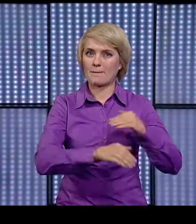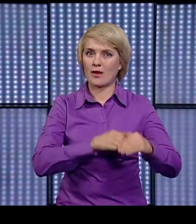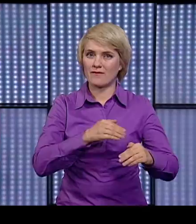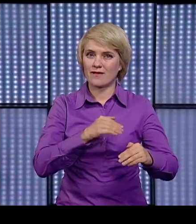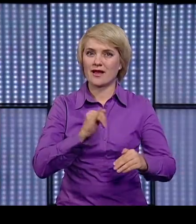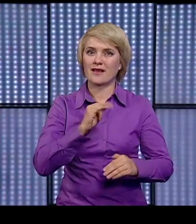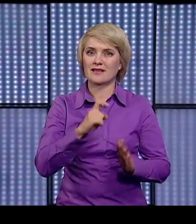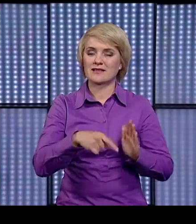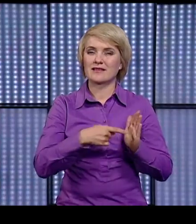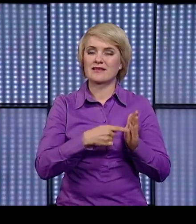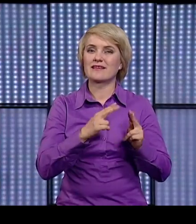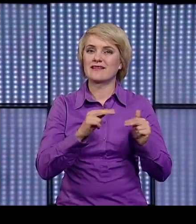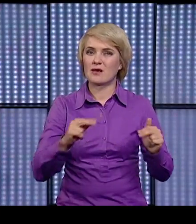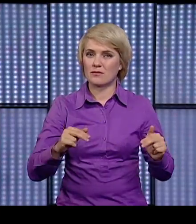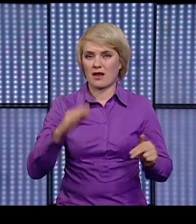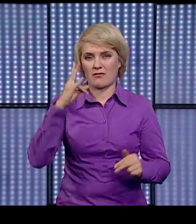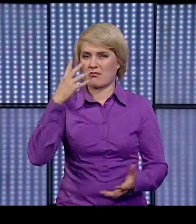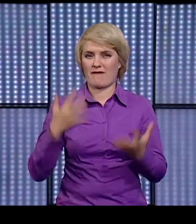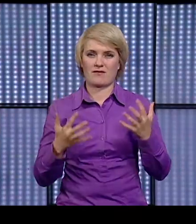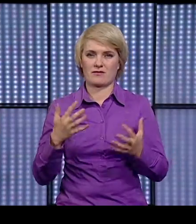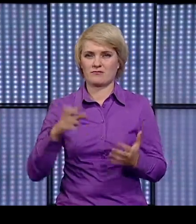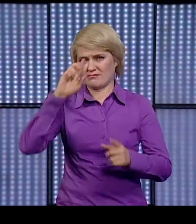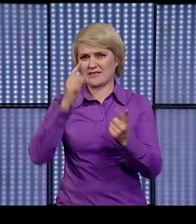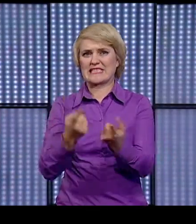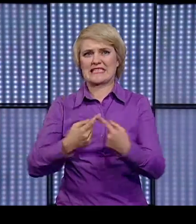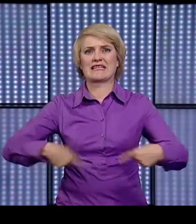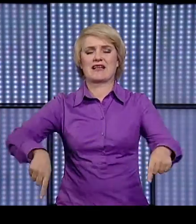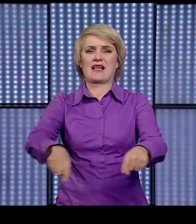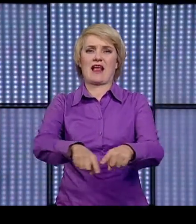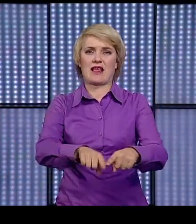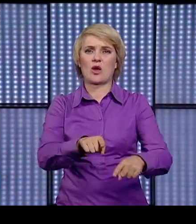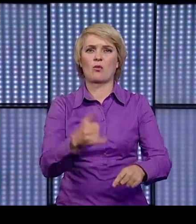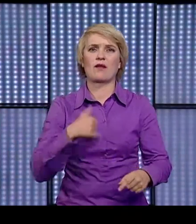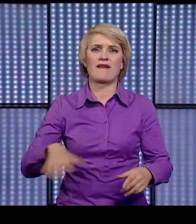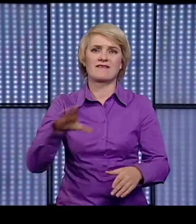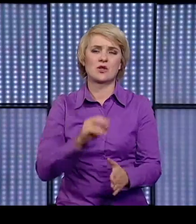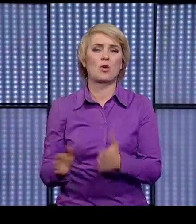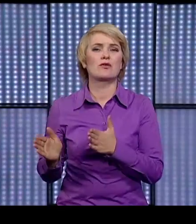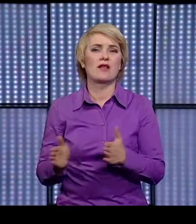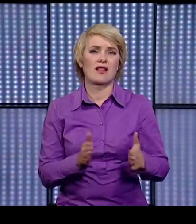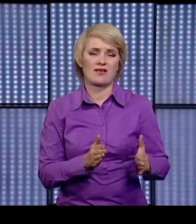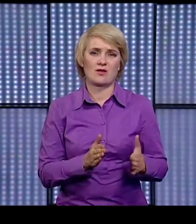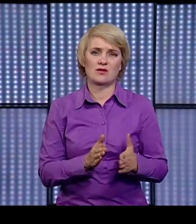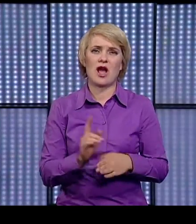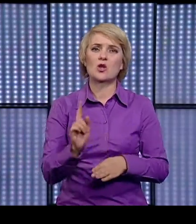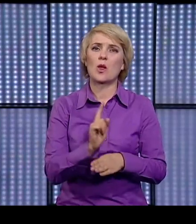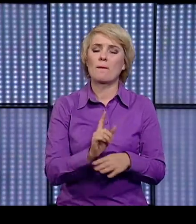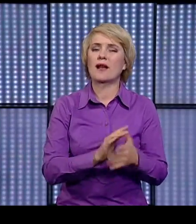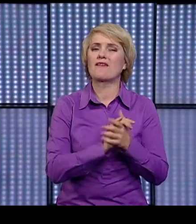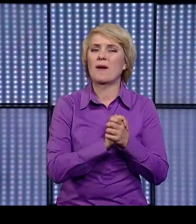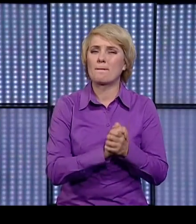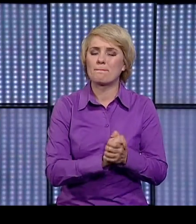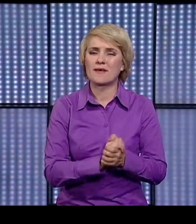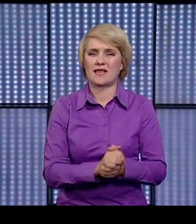нас вже якось все наладилося. Ну, нормального міра, покою хочеться. Просто хочеться